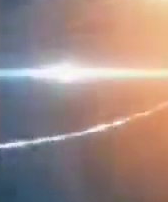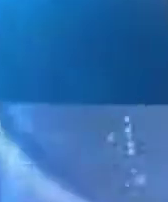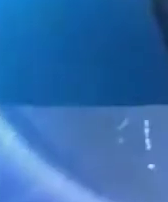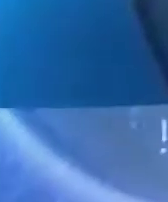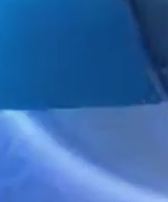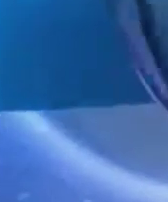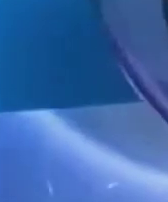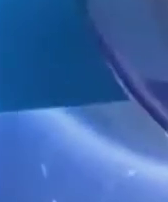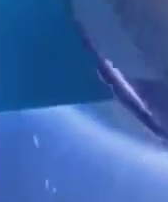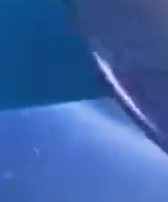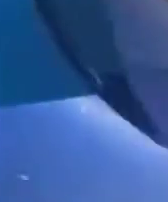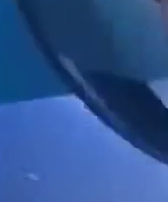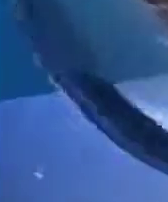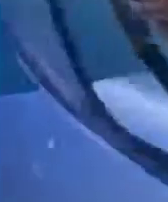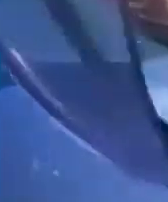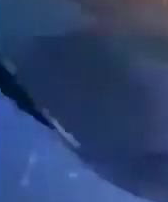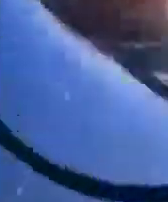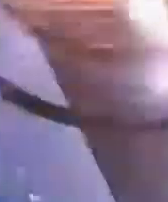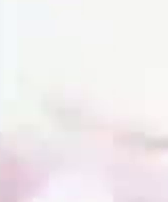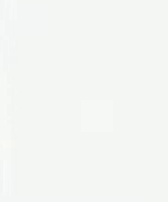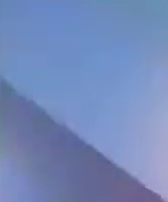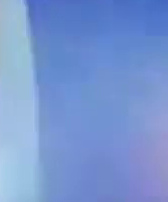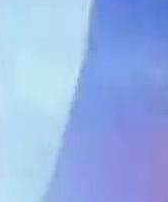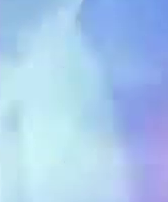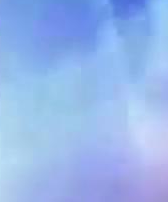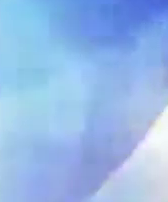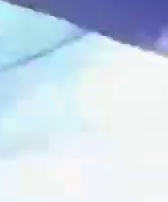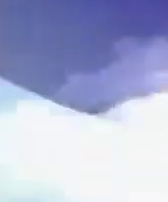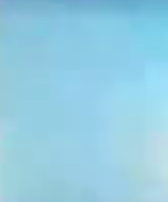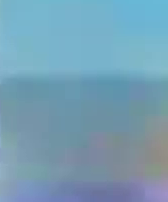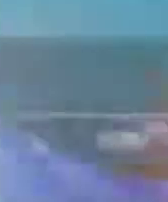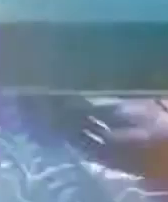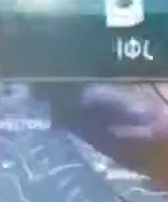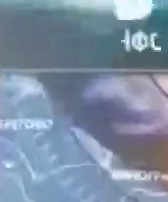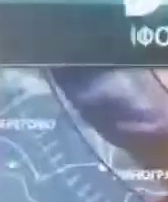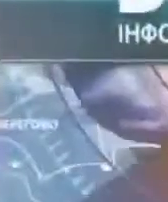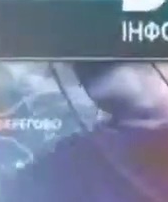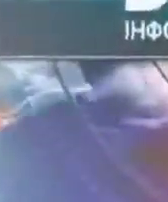Дякую за перегляд!